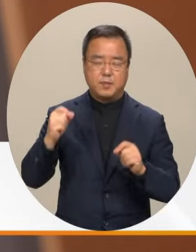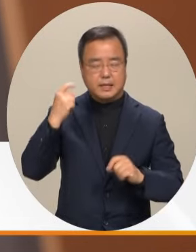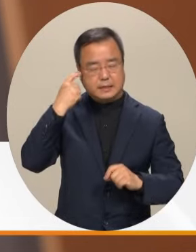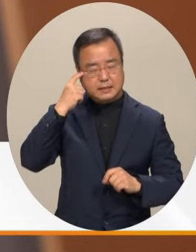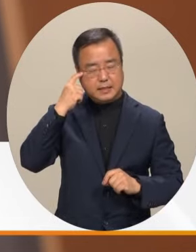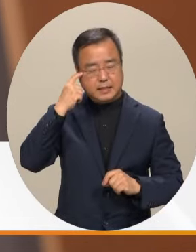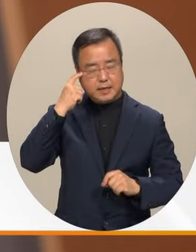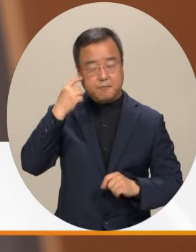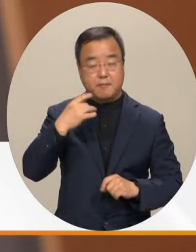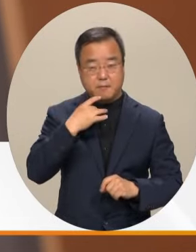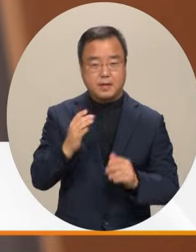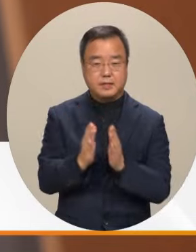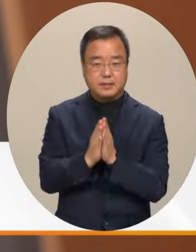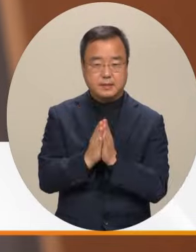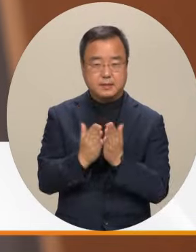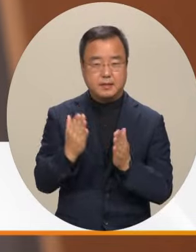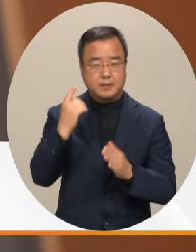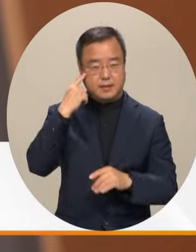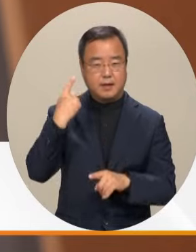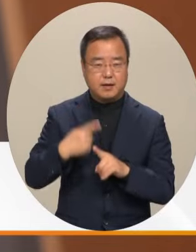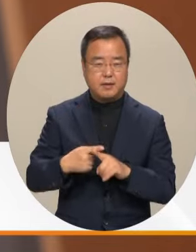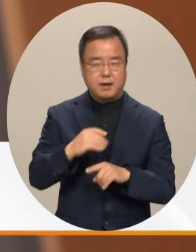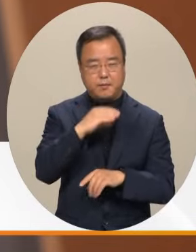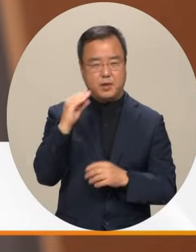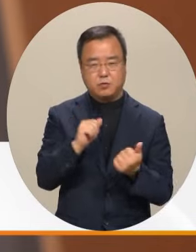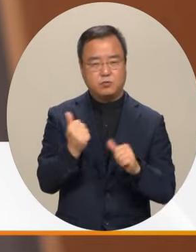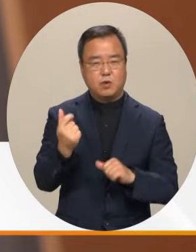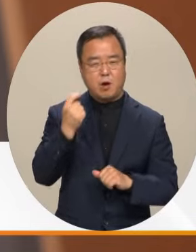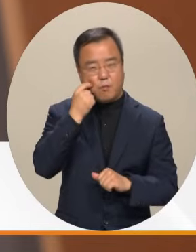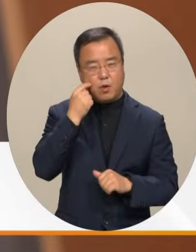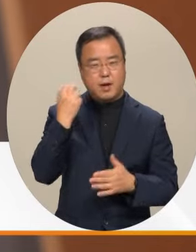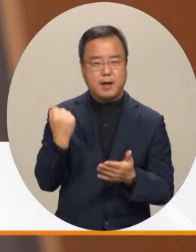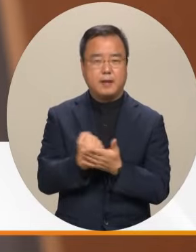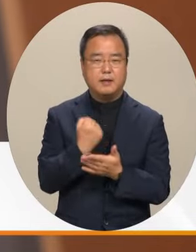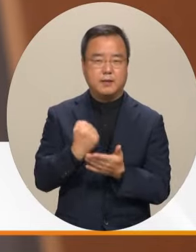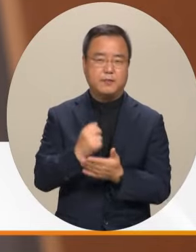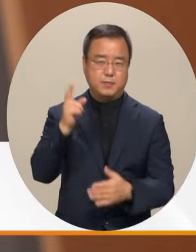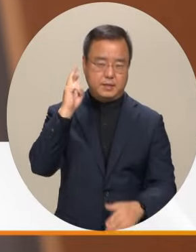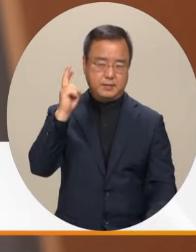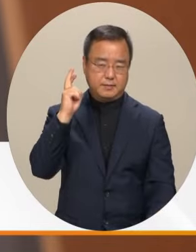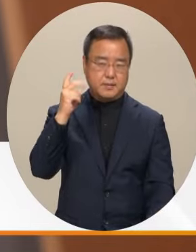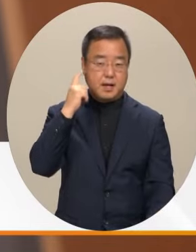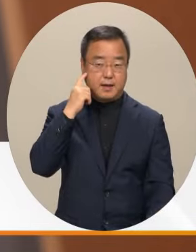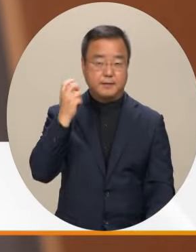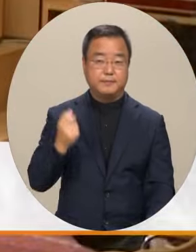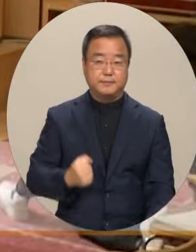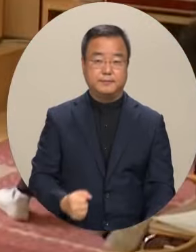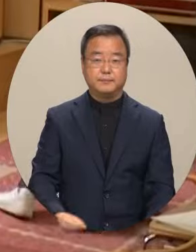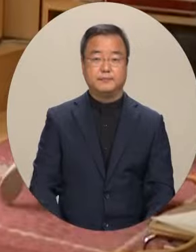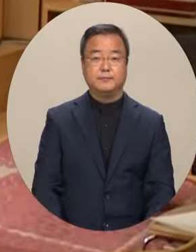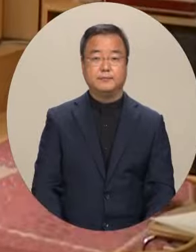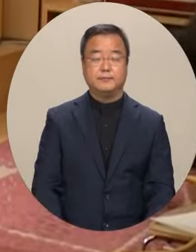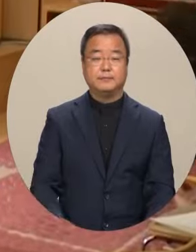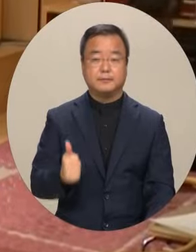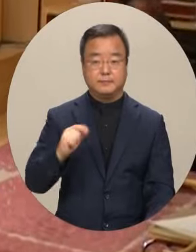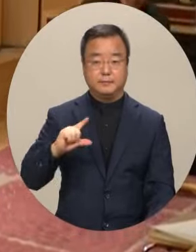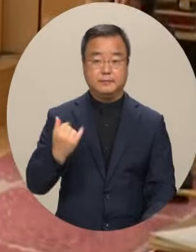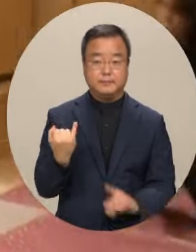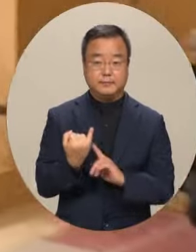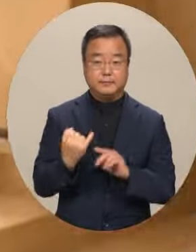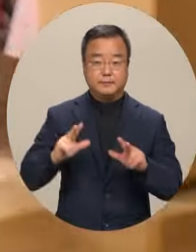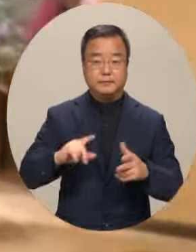생각하다 제대로 죽지도 못 는 불길한 예감이 들지만 말입니다 한 작가는